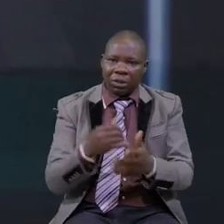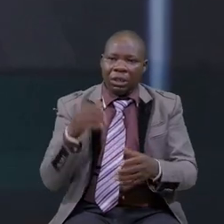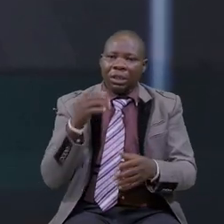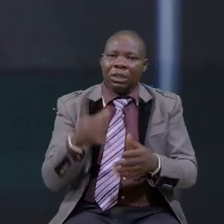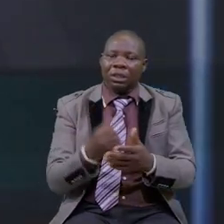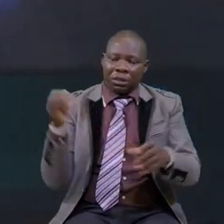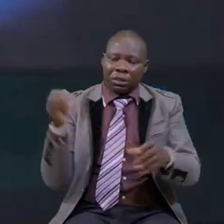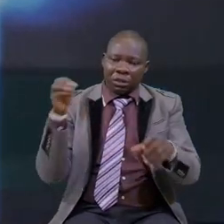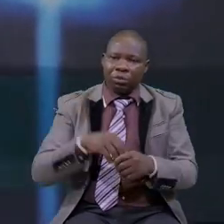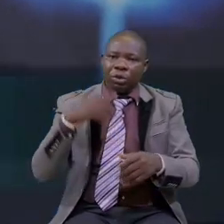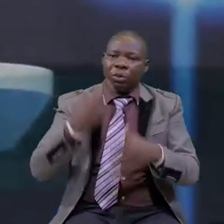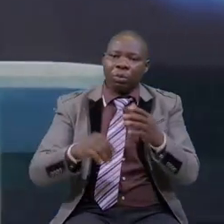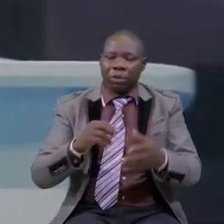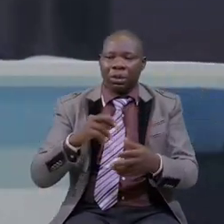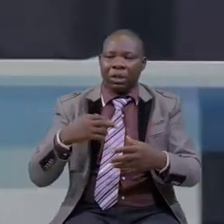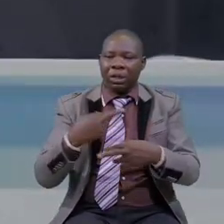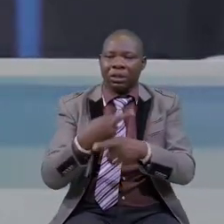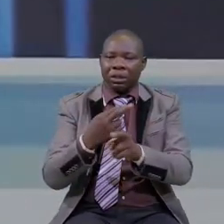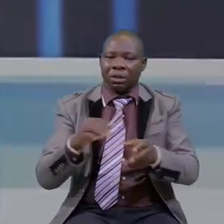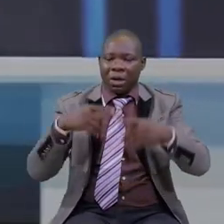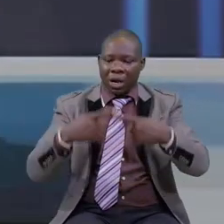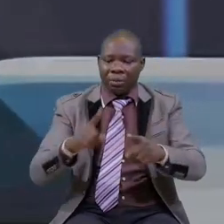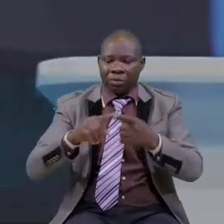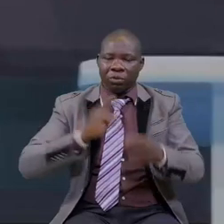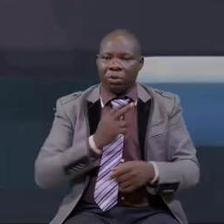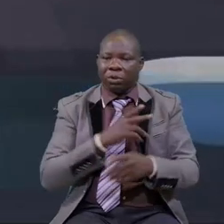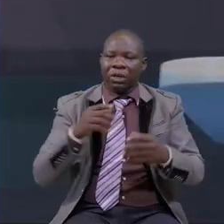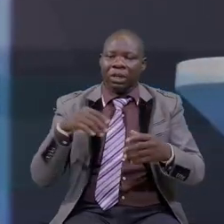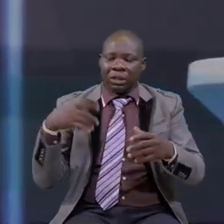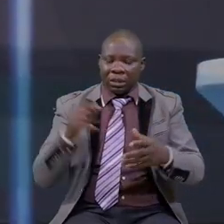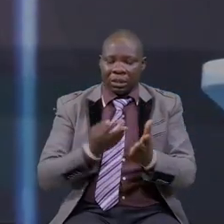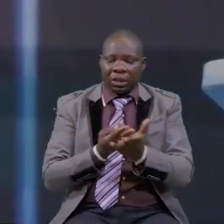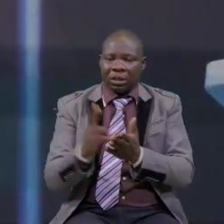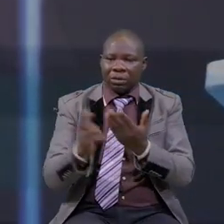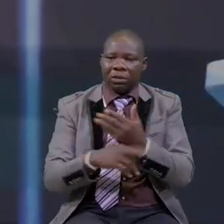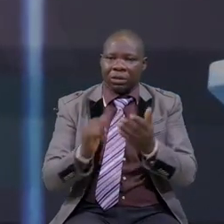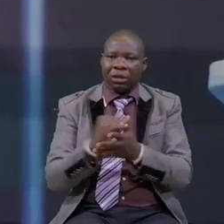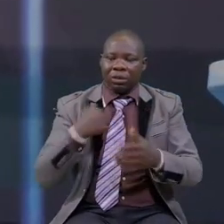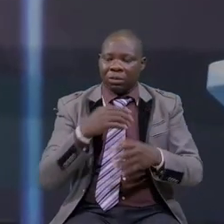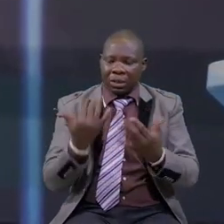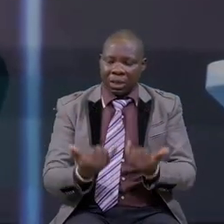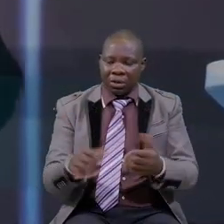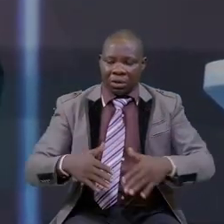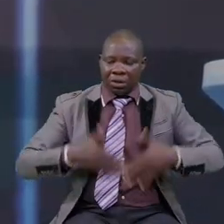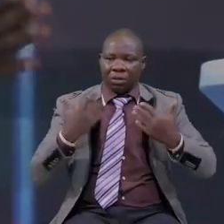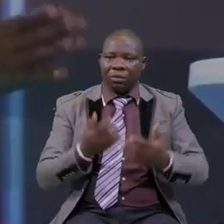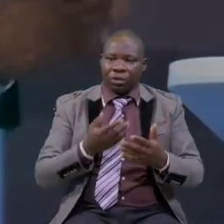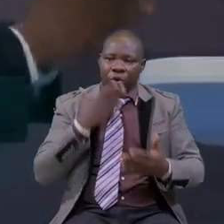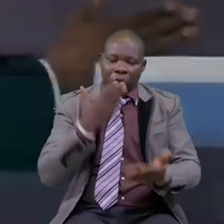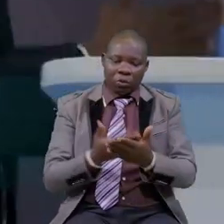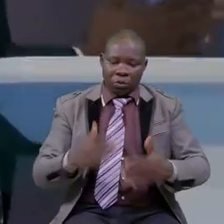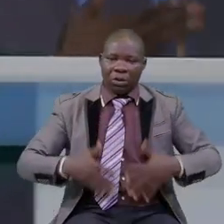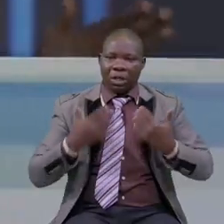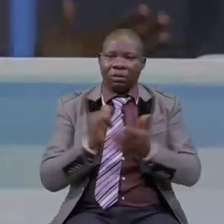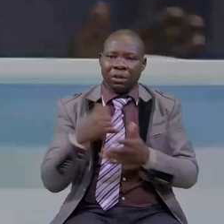vies après que nous sommes repentis. Il inclut notre justice, ce livre. Là, nous devons vivre la vie droite, la vie